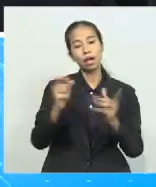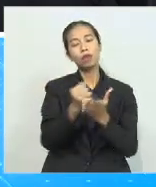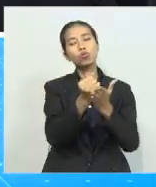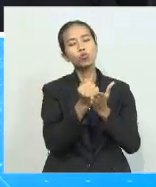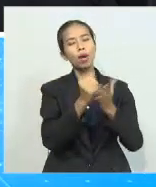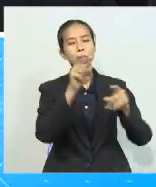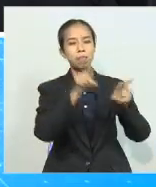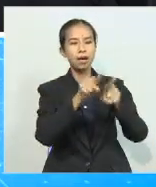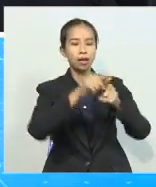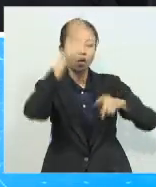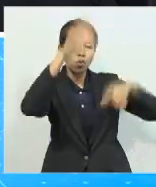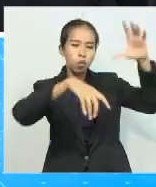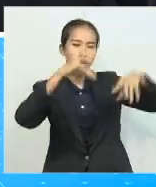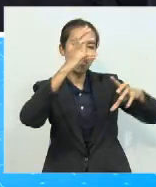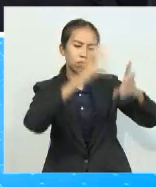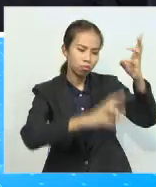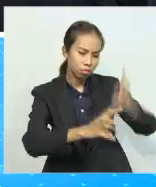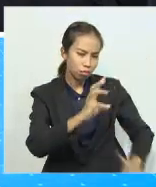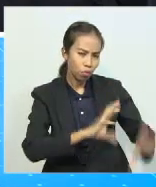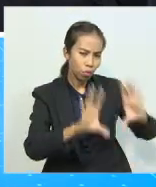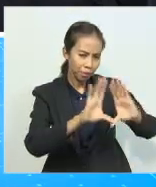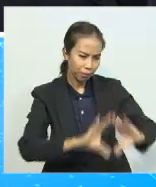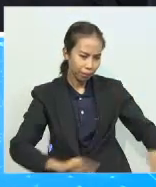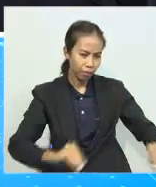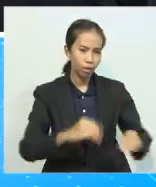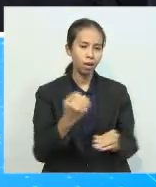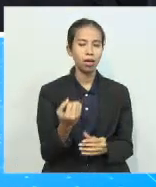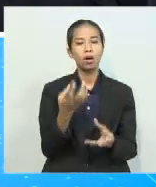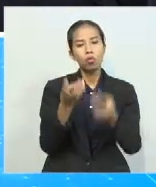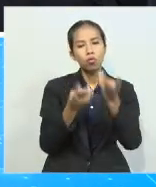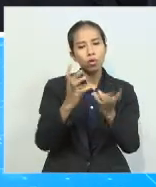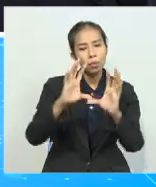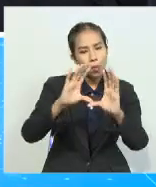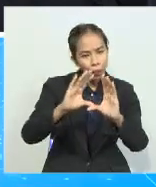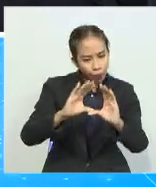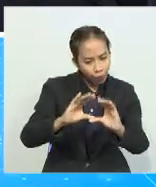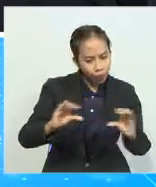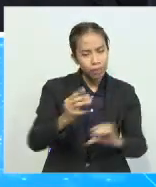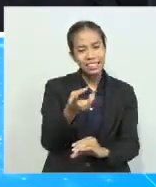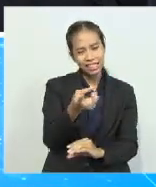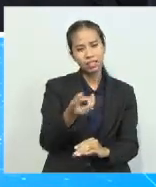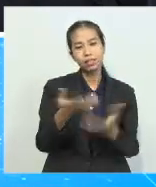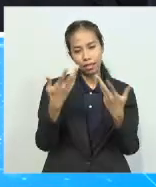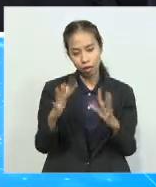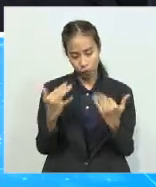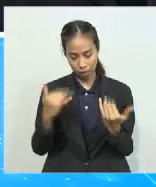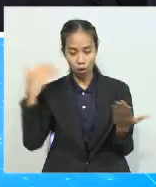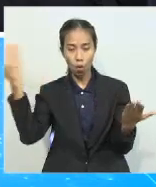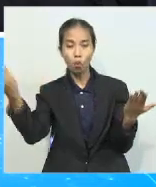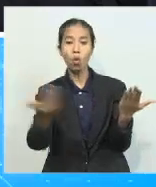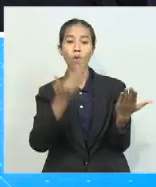างไปบางส่วนนะฮ ะ ซึ่งก็ถือว่าลดความเข้มข้นลดอะไรต่างๆลงแล้วนะฮะพอลมเข้ามาช่